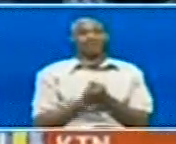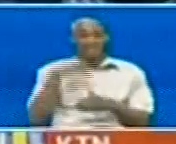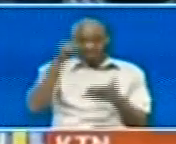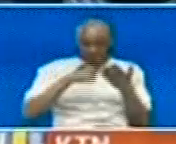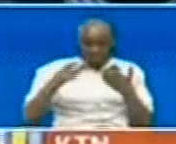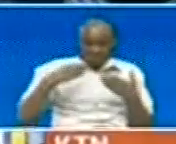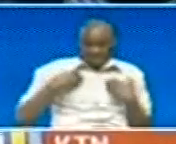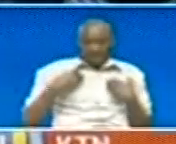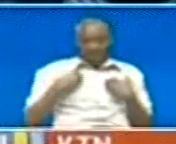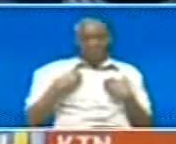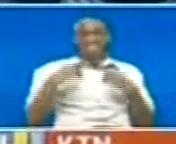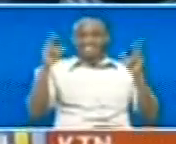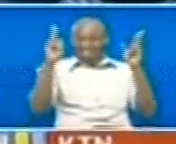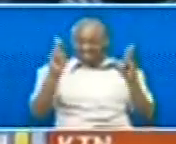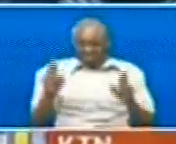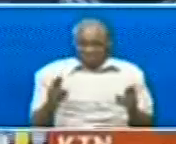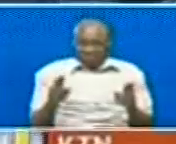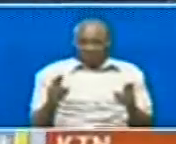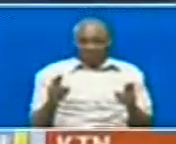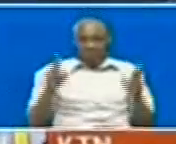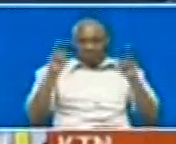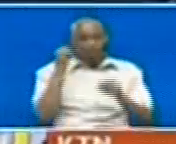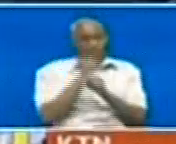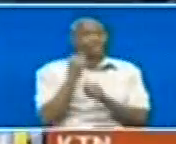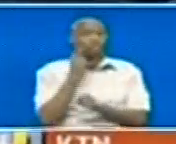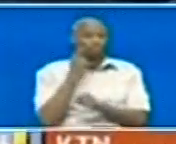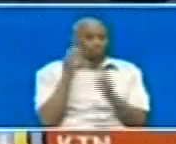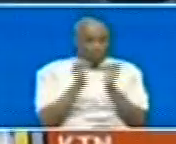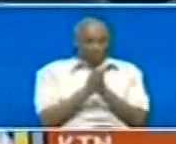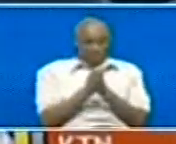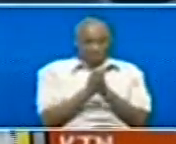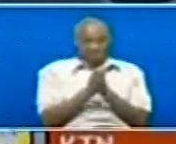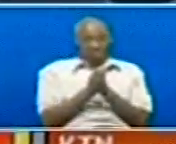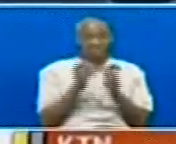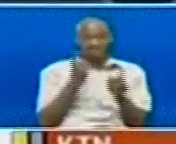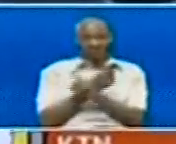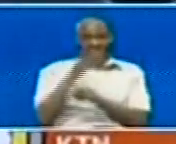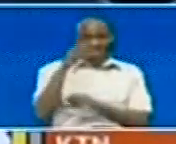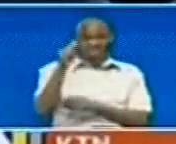we have series of international workshops by World Anti-Doping Agency.